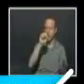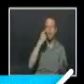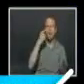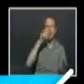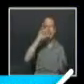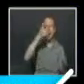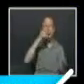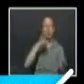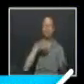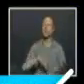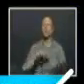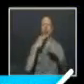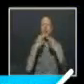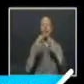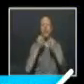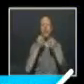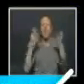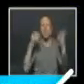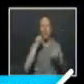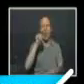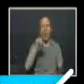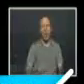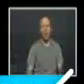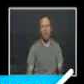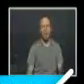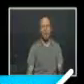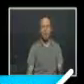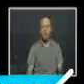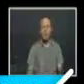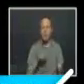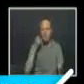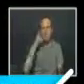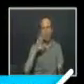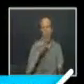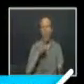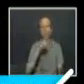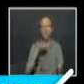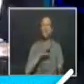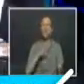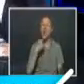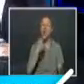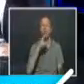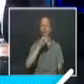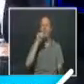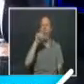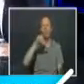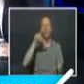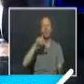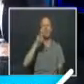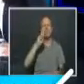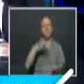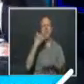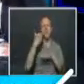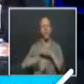קודם כל יש פה תגובות מדהימות אליך, ואני, אתה יודע אולי מה אני אומרת? אני אומרת שאולי אנשים צריכים להפסיק